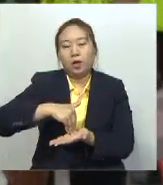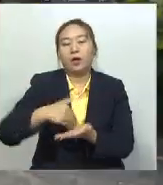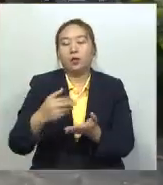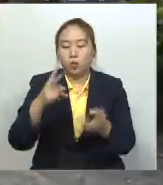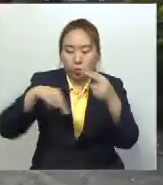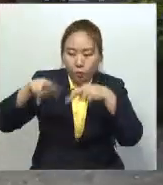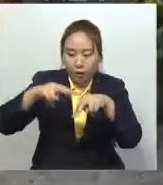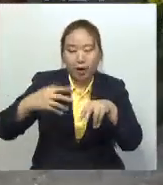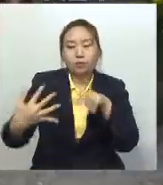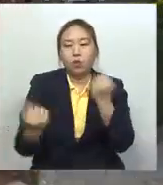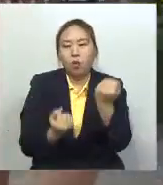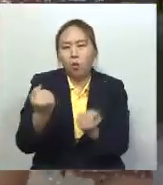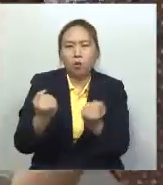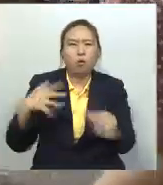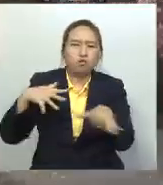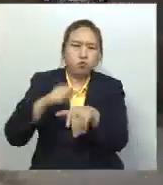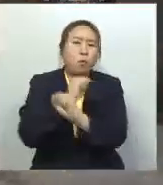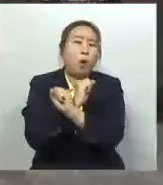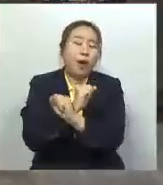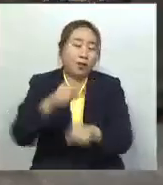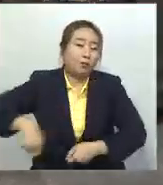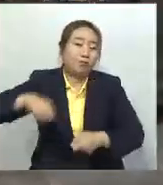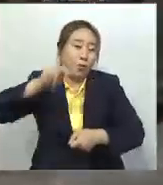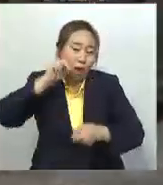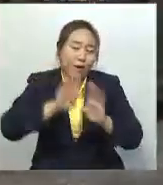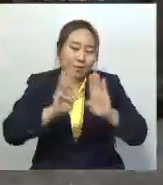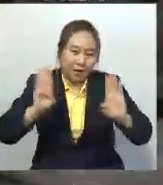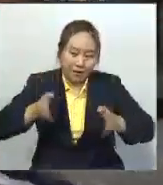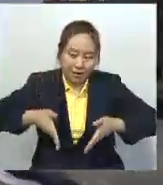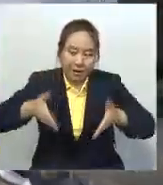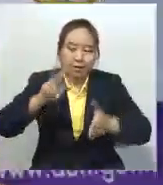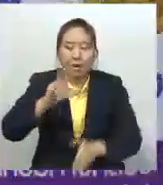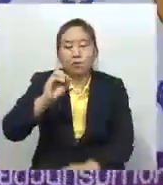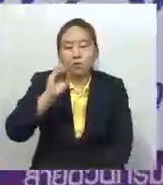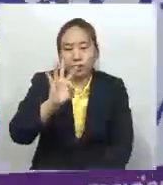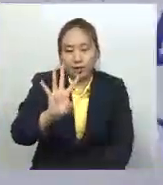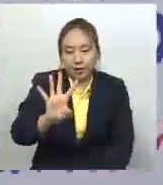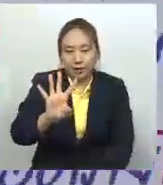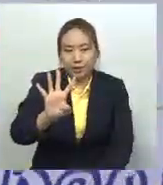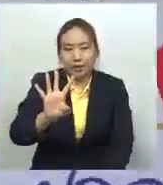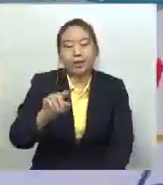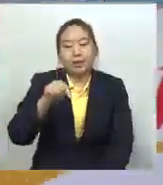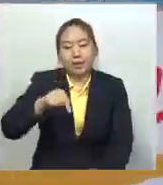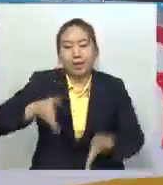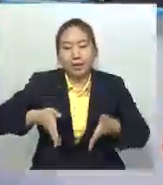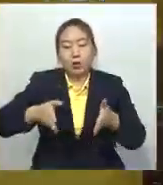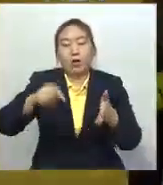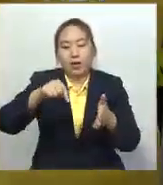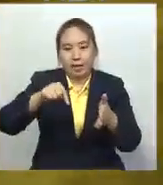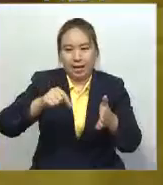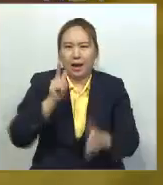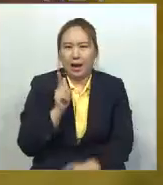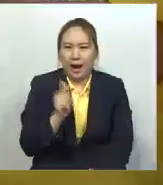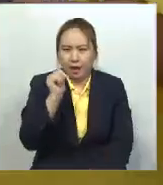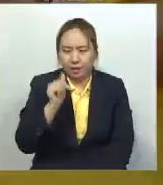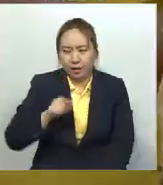และปลอดภัยในช่วงเทศกาลสงกรานต์บริเวณทางหลวงหมายเลข304นะครับสี่แยกบางคล้าพนมสารคามซึ่งถือว่าเป็นถนนส